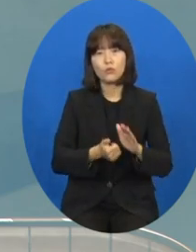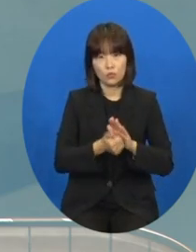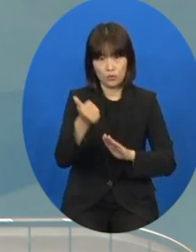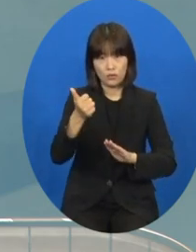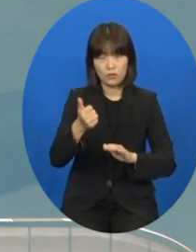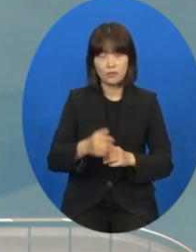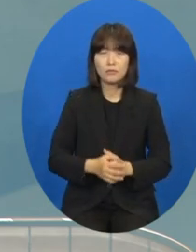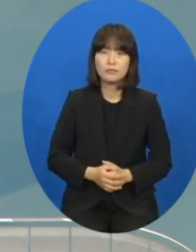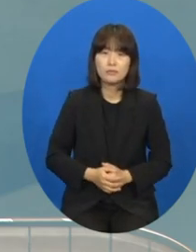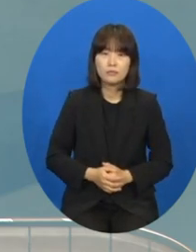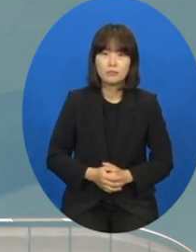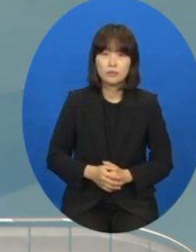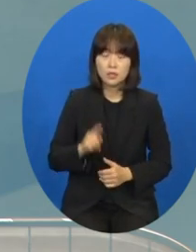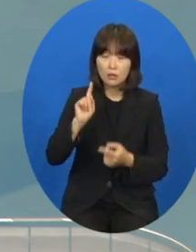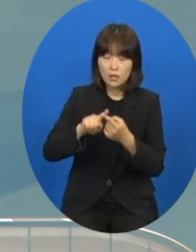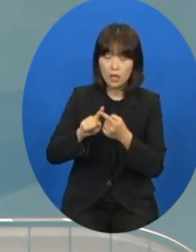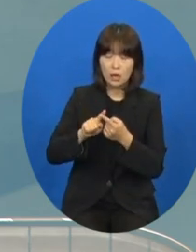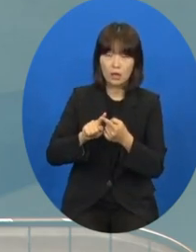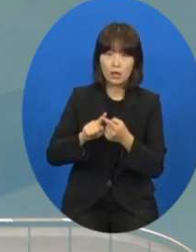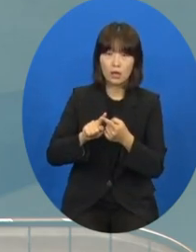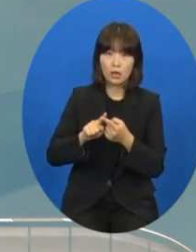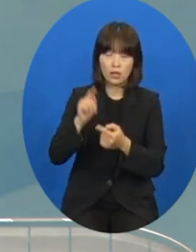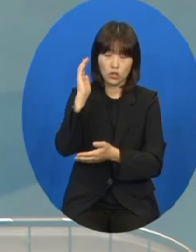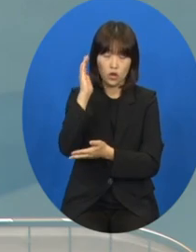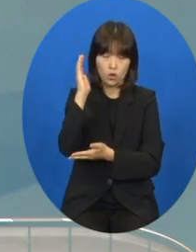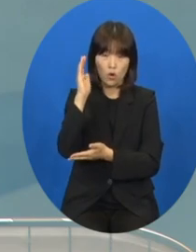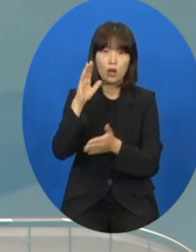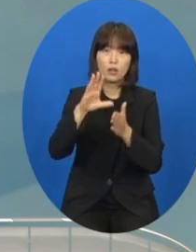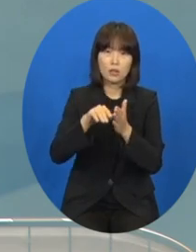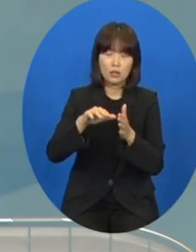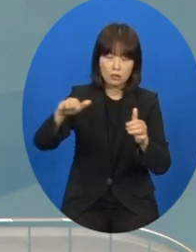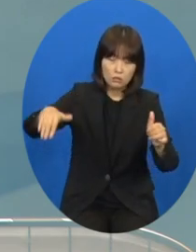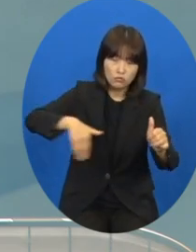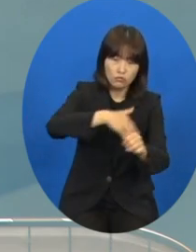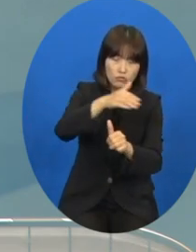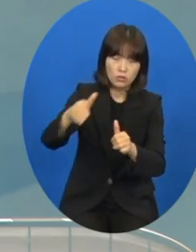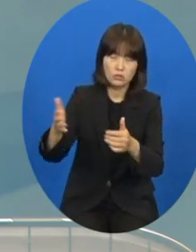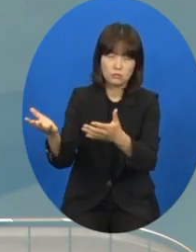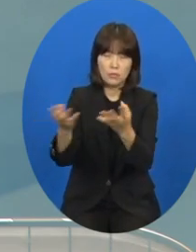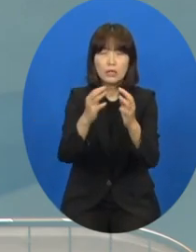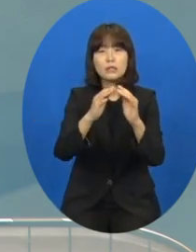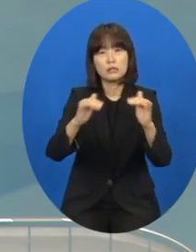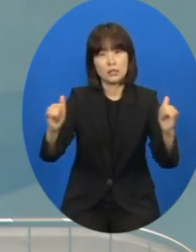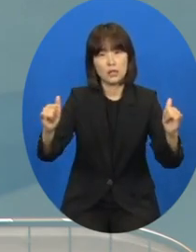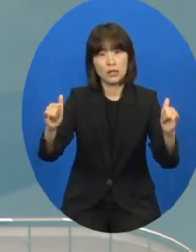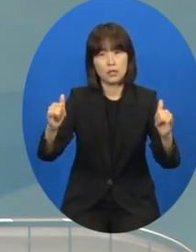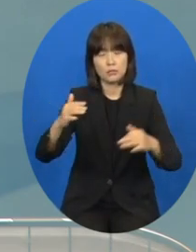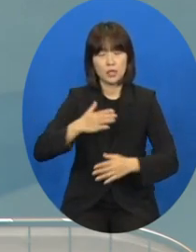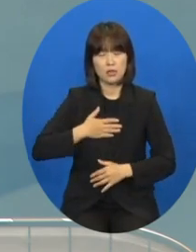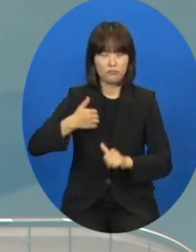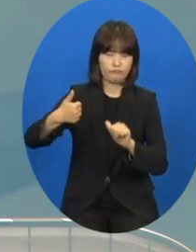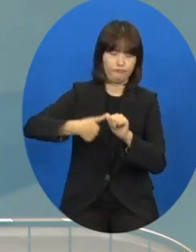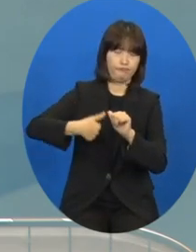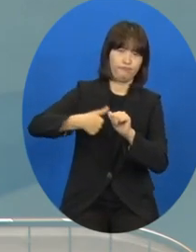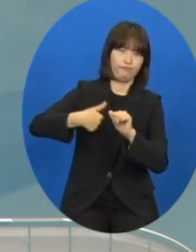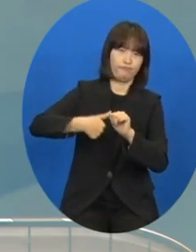처음에 그 말씀을 전할 때 주위에 있는 많은 분들이 저에게